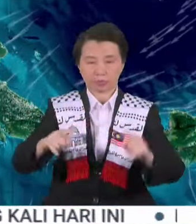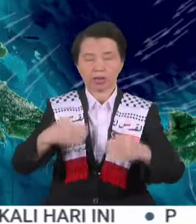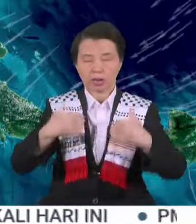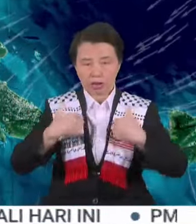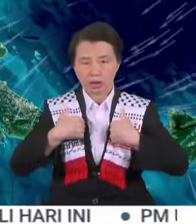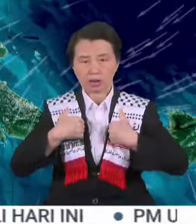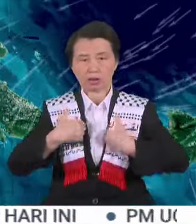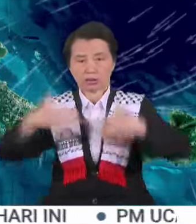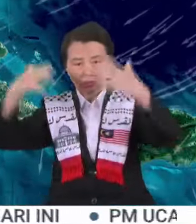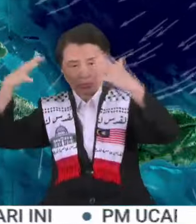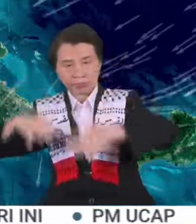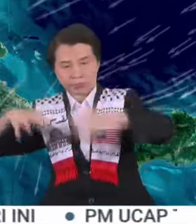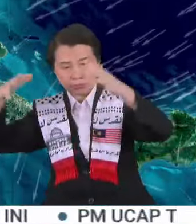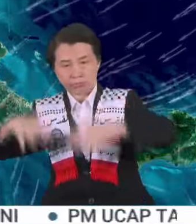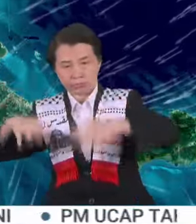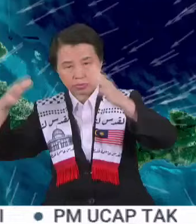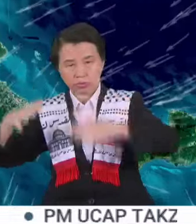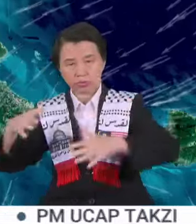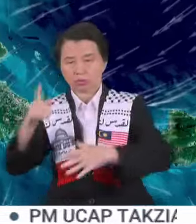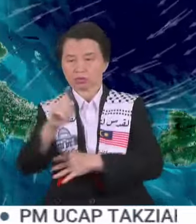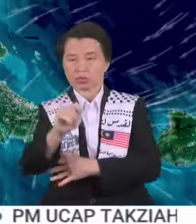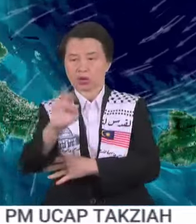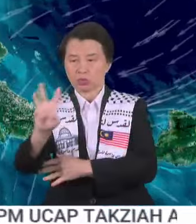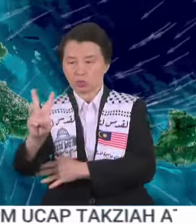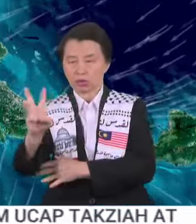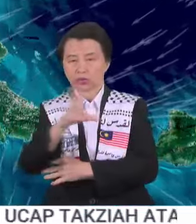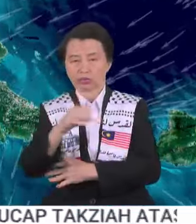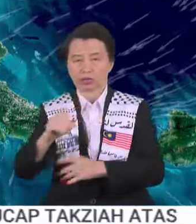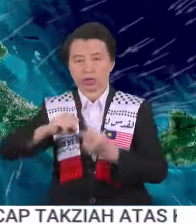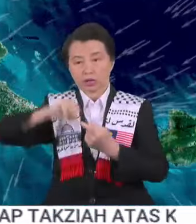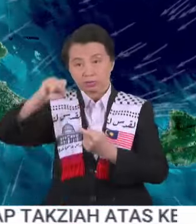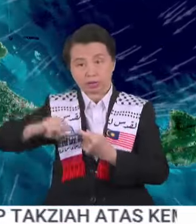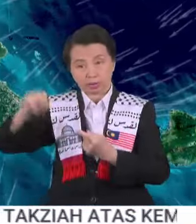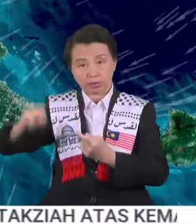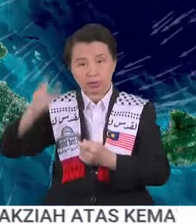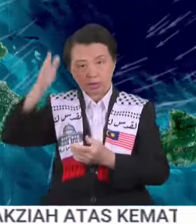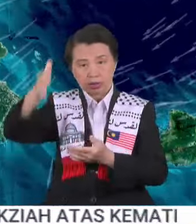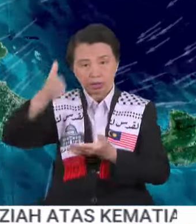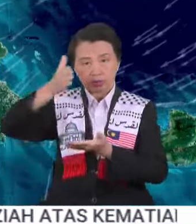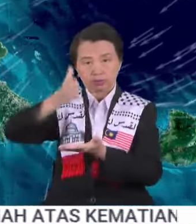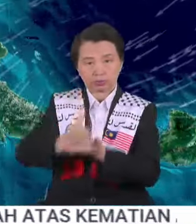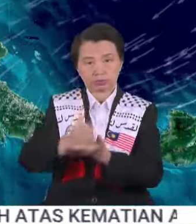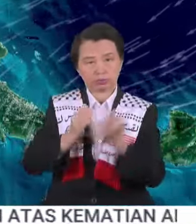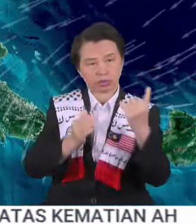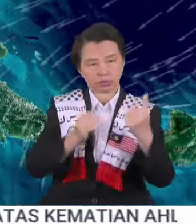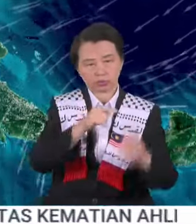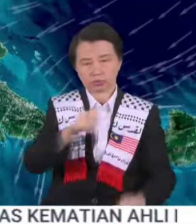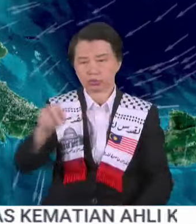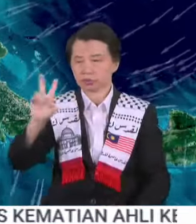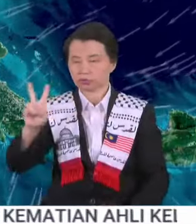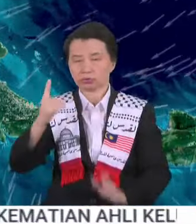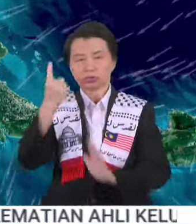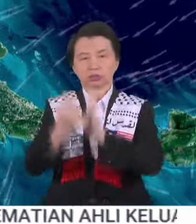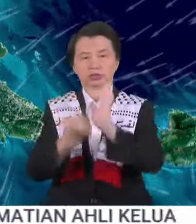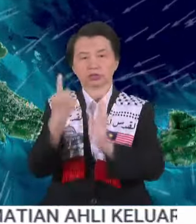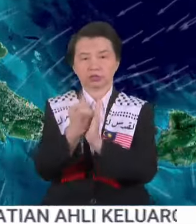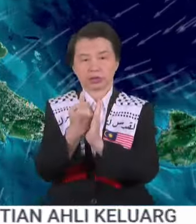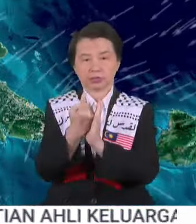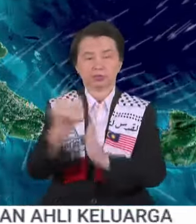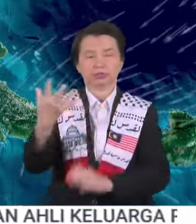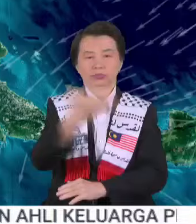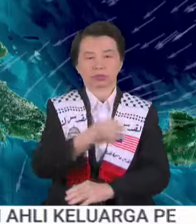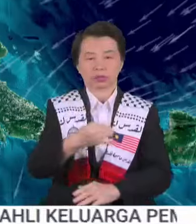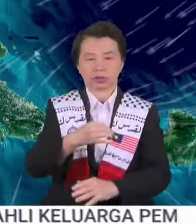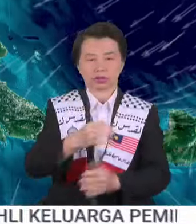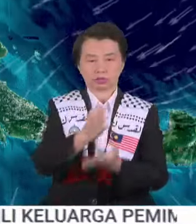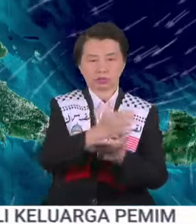beberapa kawasan dicerap di sekitar bahagian Tawau dan juga Sandakan yang jangka akan beransur dalam tempoh 1 hingga 2 jam saja lagi. Manakala di